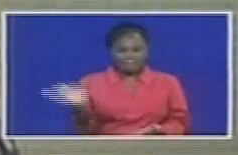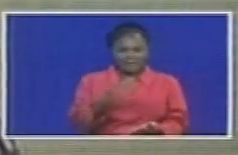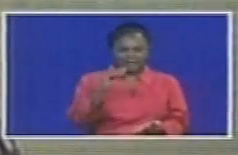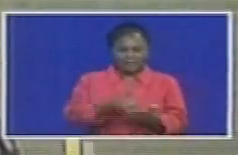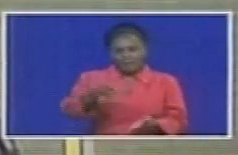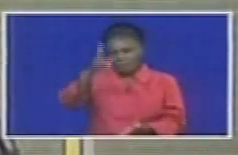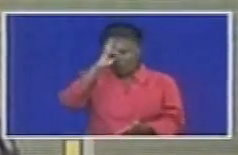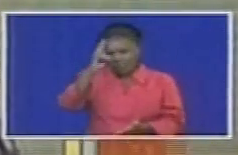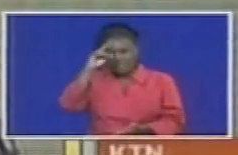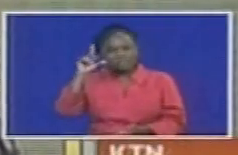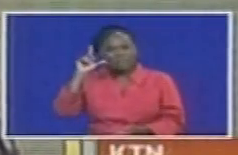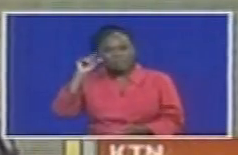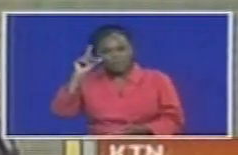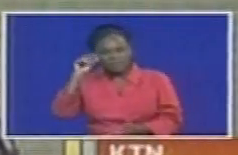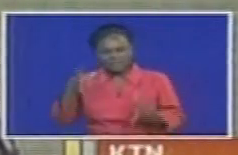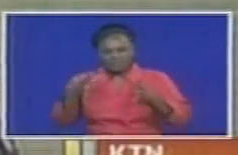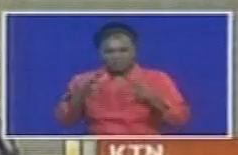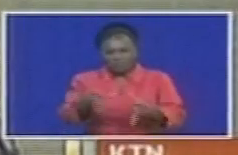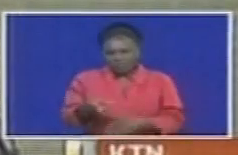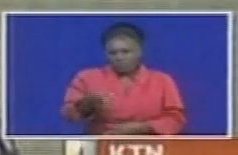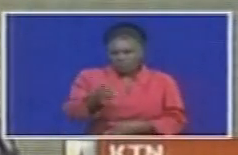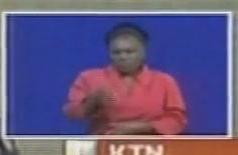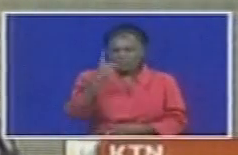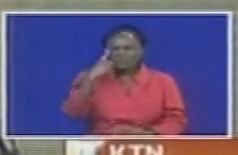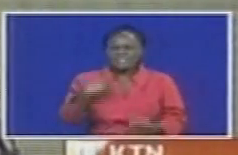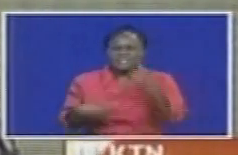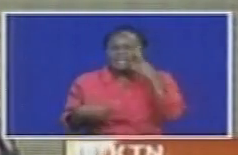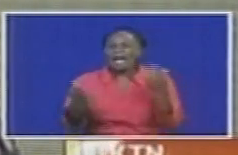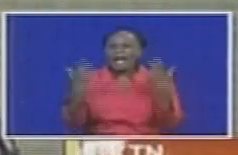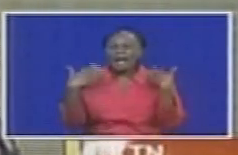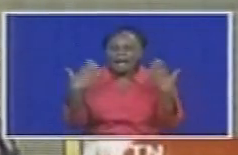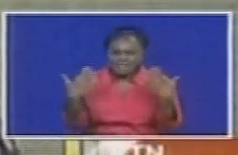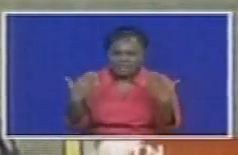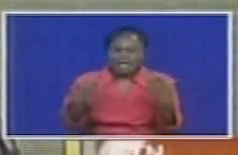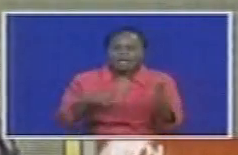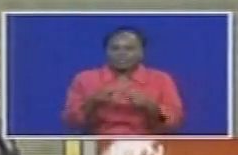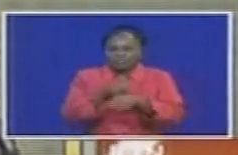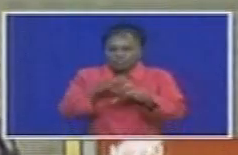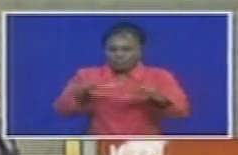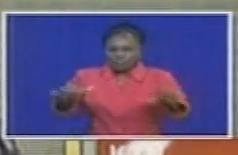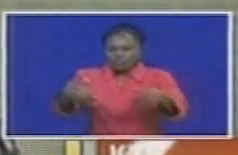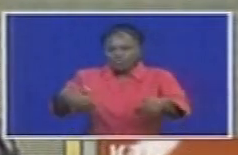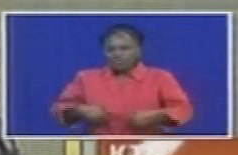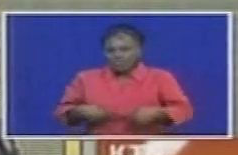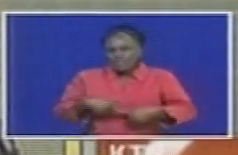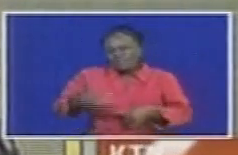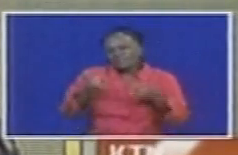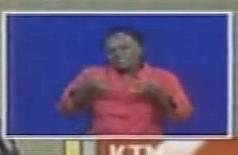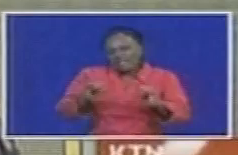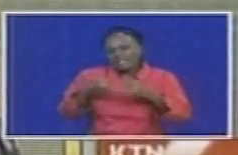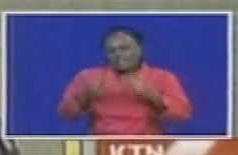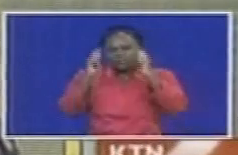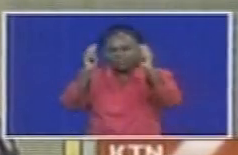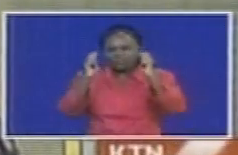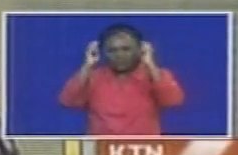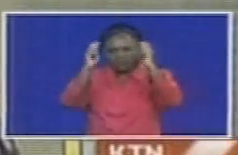Polisi mjini Mombasa wamelazimika kufyatua risasi angani na vitoa machozi kuwatawanya vijana waliojaribu kuandamana eneo la